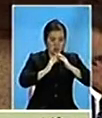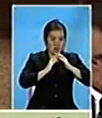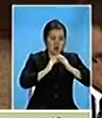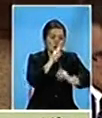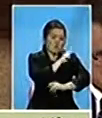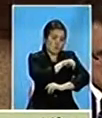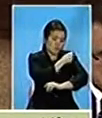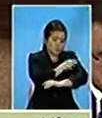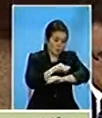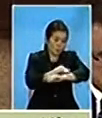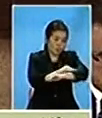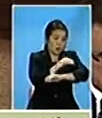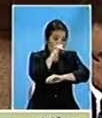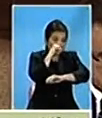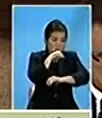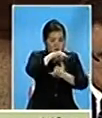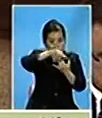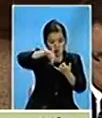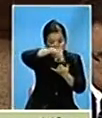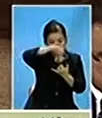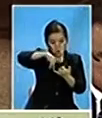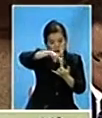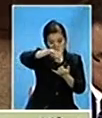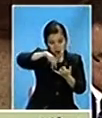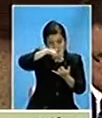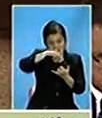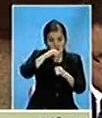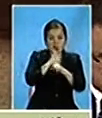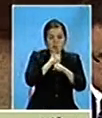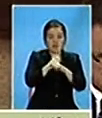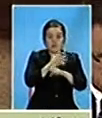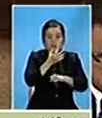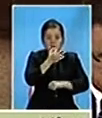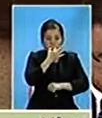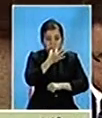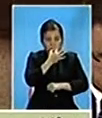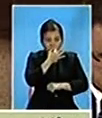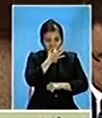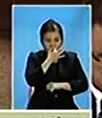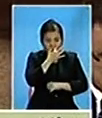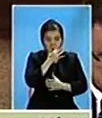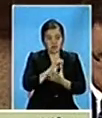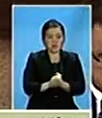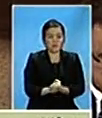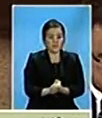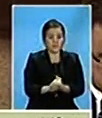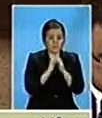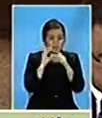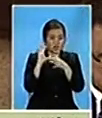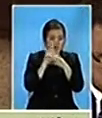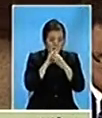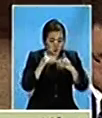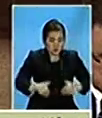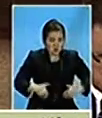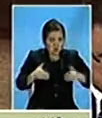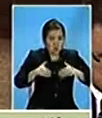ดูแลการประกอบวิชาชีพการแพทย์แผนไทยในส่วนที่เกี่ยวกับมนุษย์